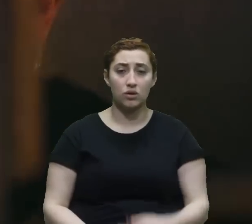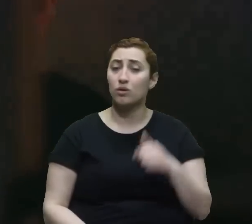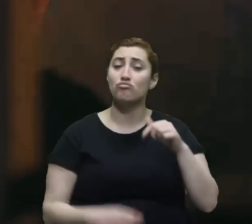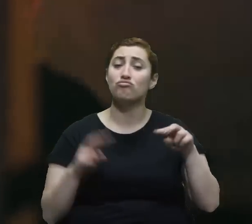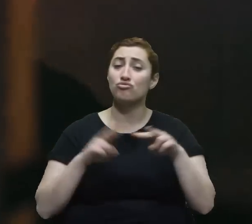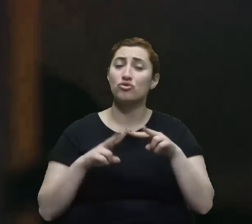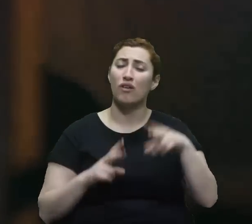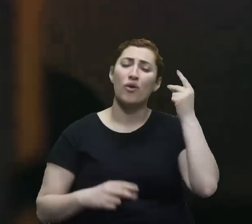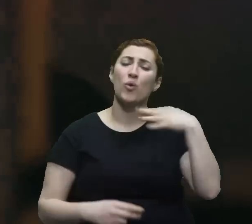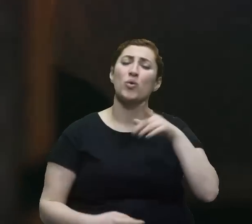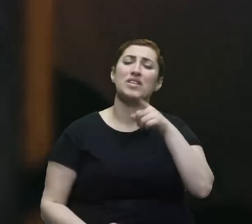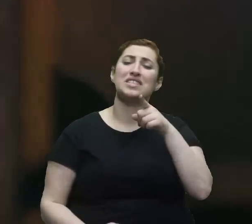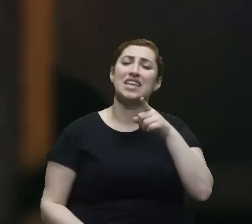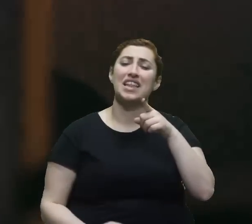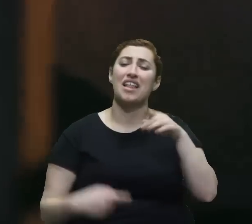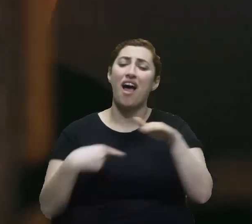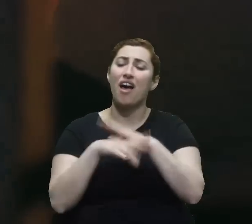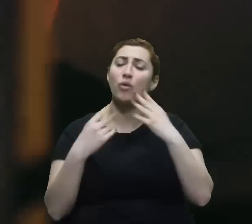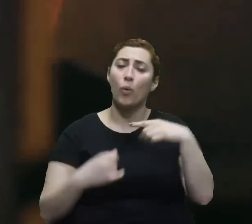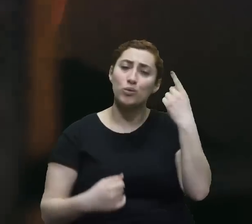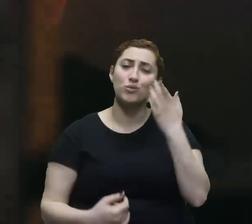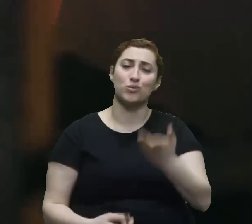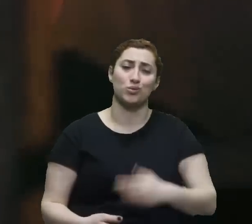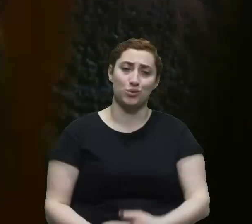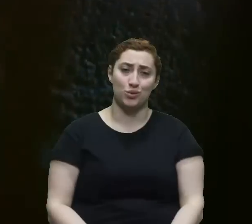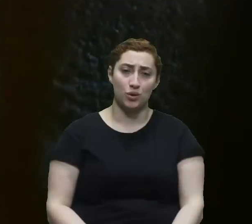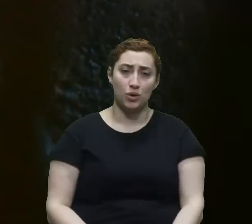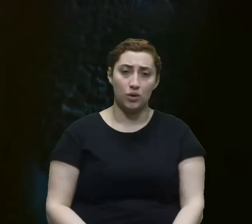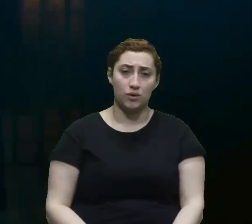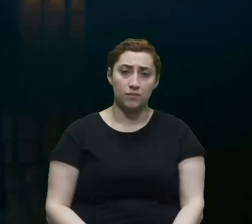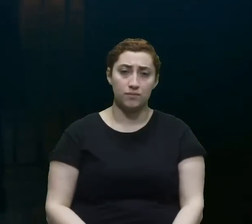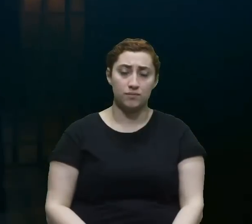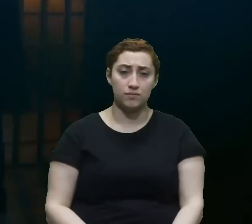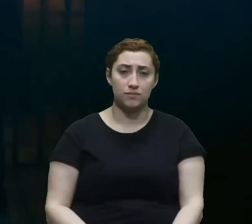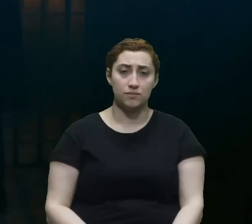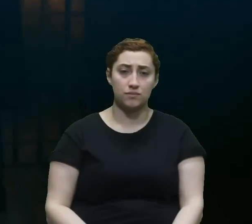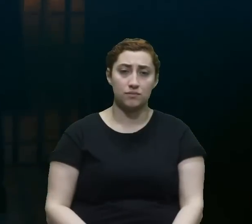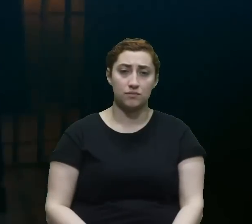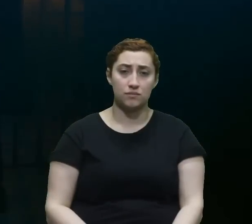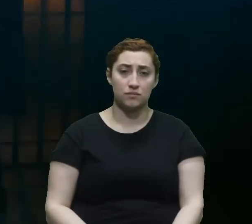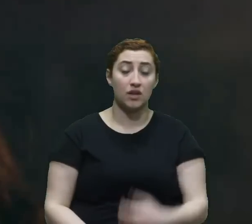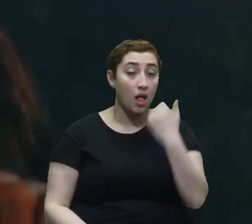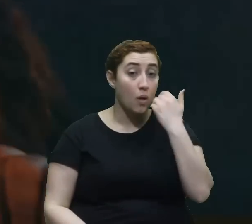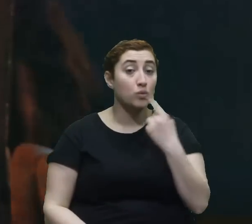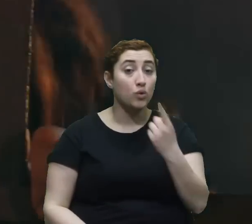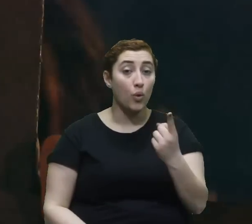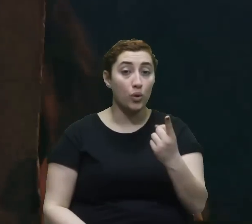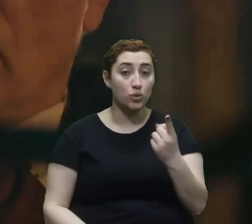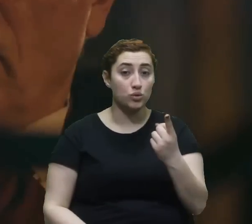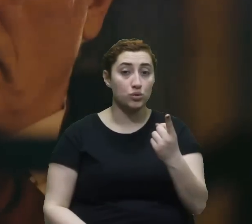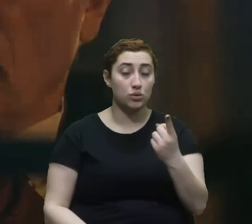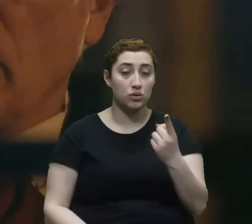Artık Mustafa'yı unut. O senin bir hain olduğunu düşünüyor. Farah hışımını kalktı. Yalan